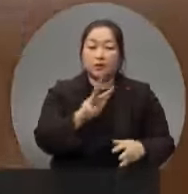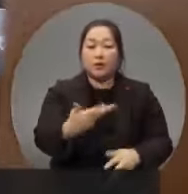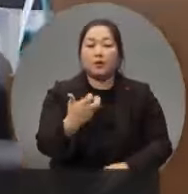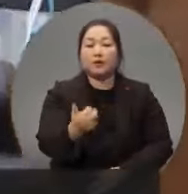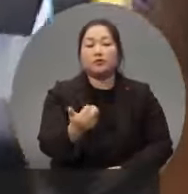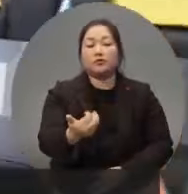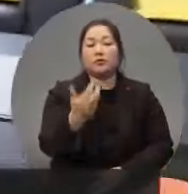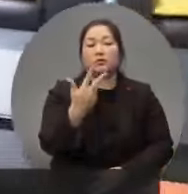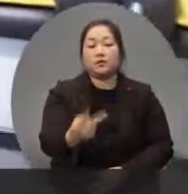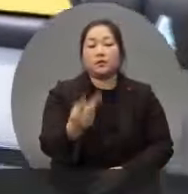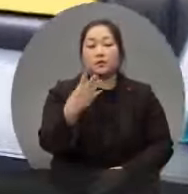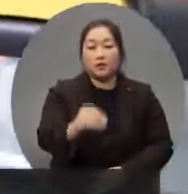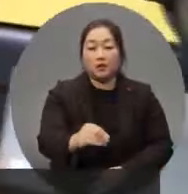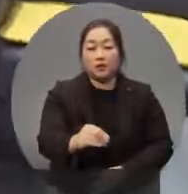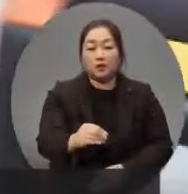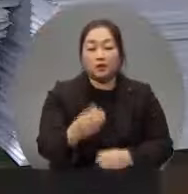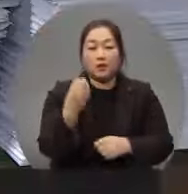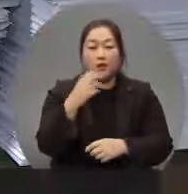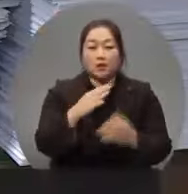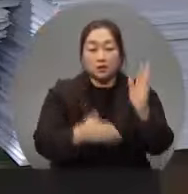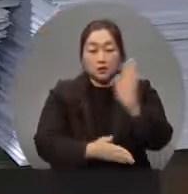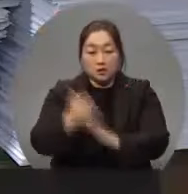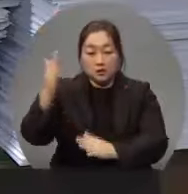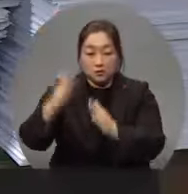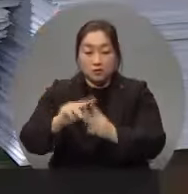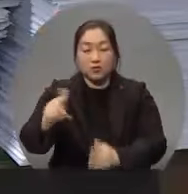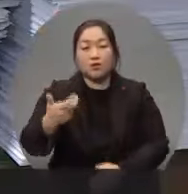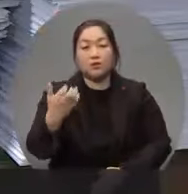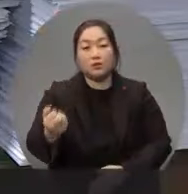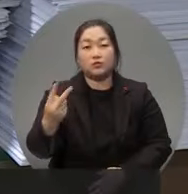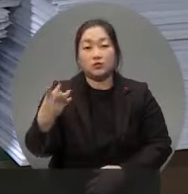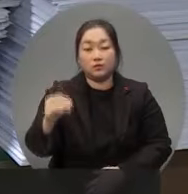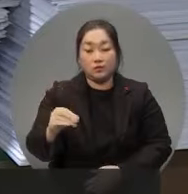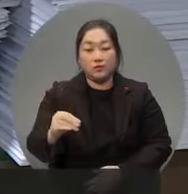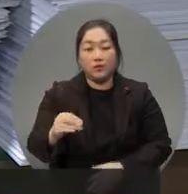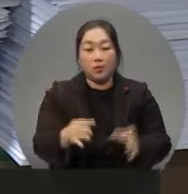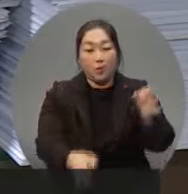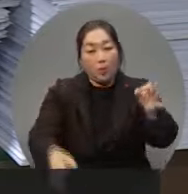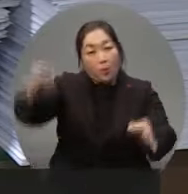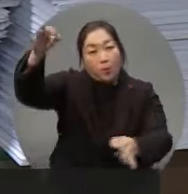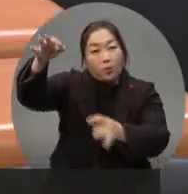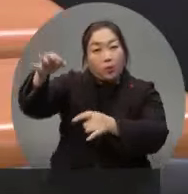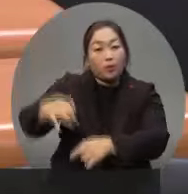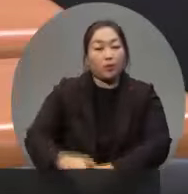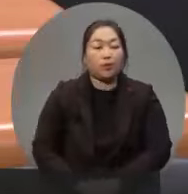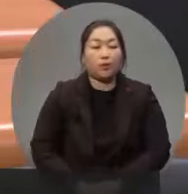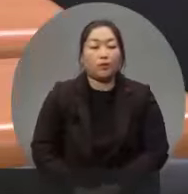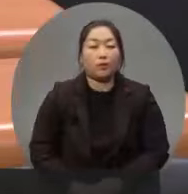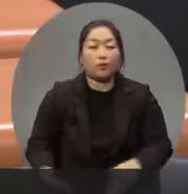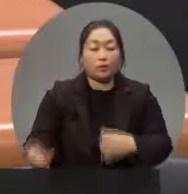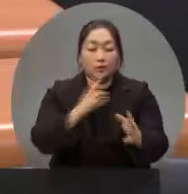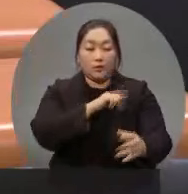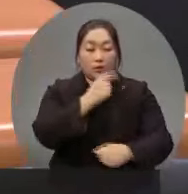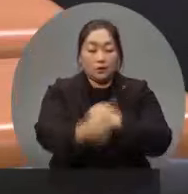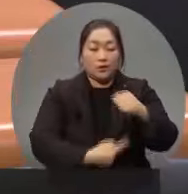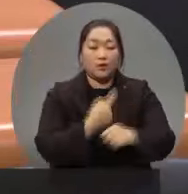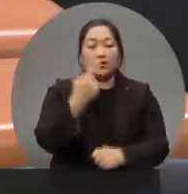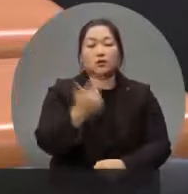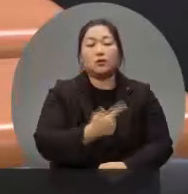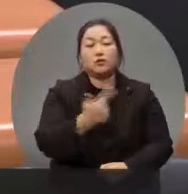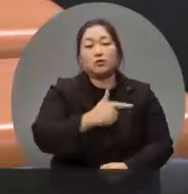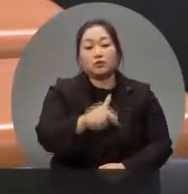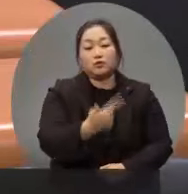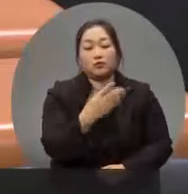원, 기초의원은 평균 792만 원으로 대폭 늘어납니다. 도의원 연 6,600만